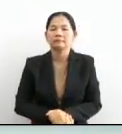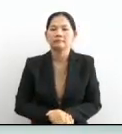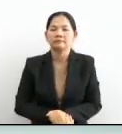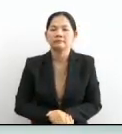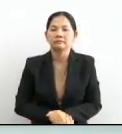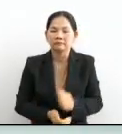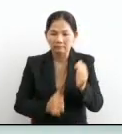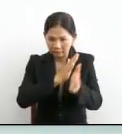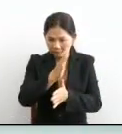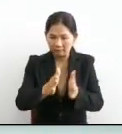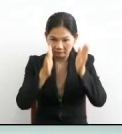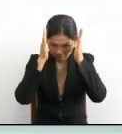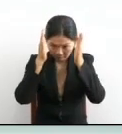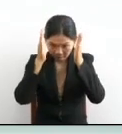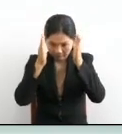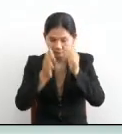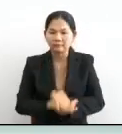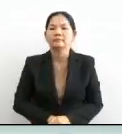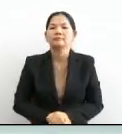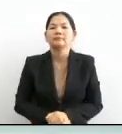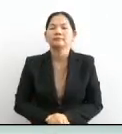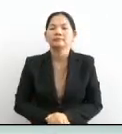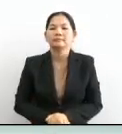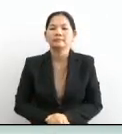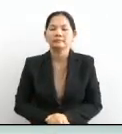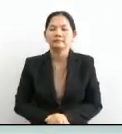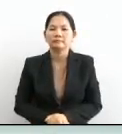sẽ đạp này khu đói dục cho tục đạn tặng ác này